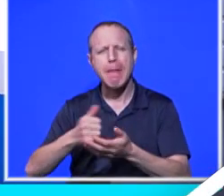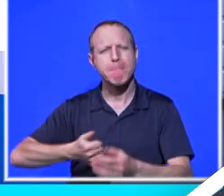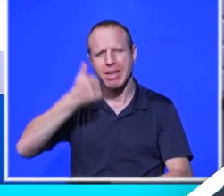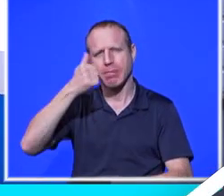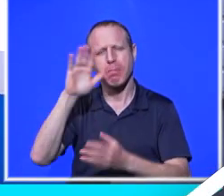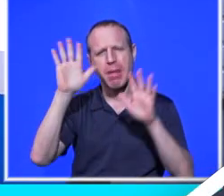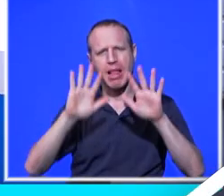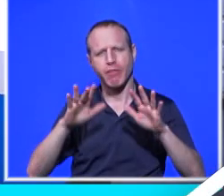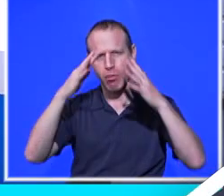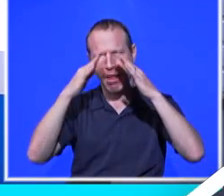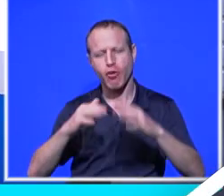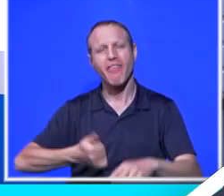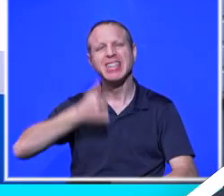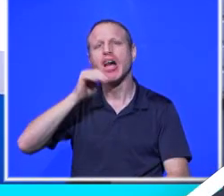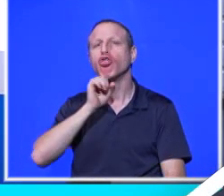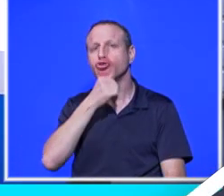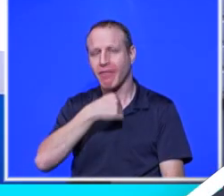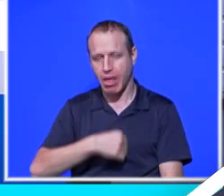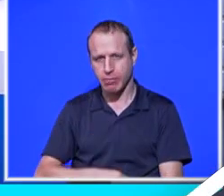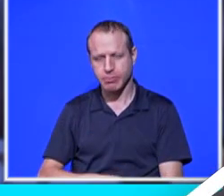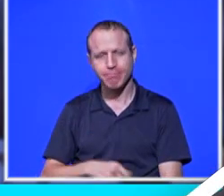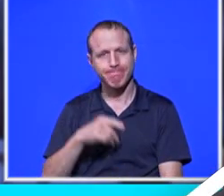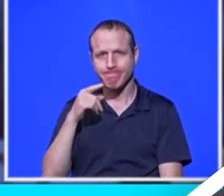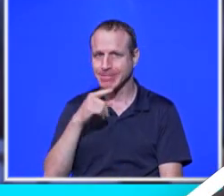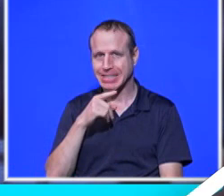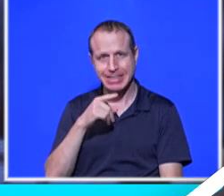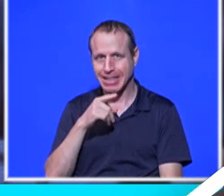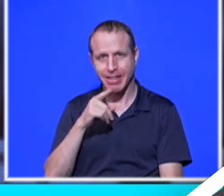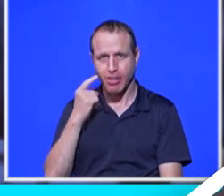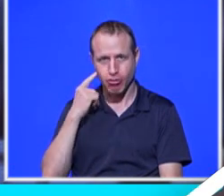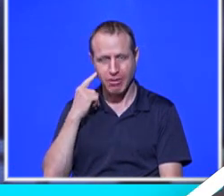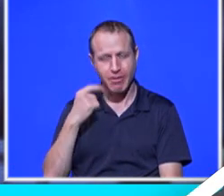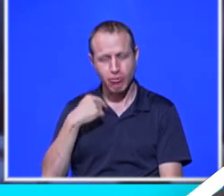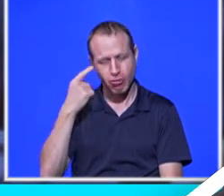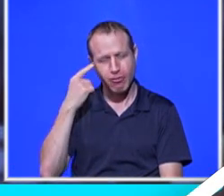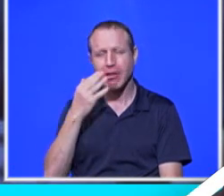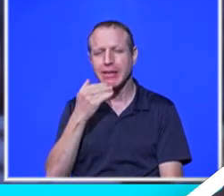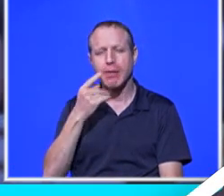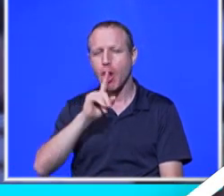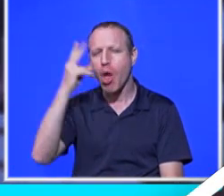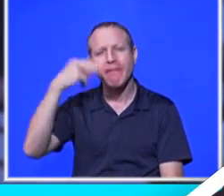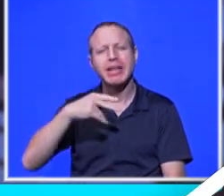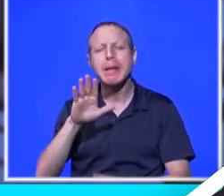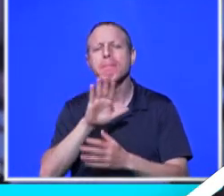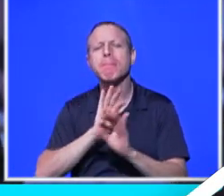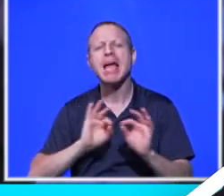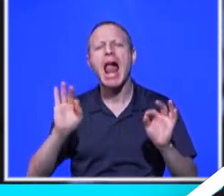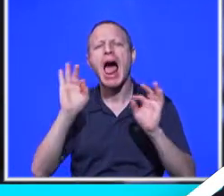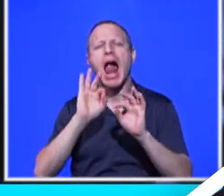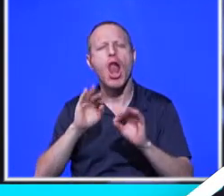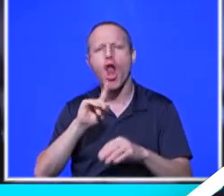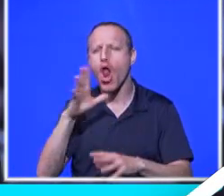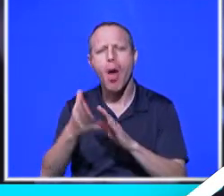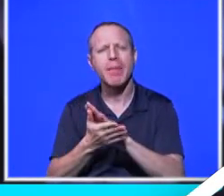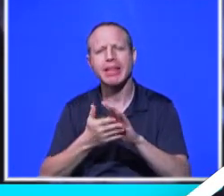בטלוויזיות בלבנון ושר לשעבר. זה, תקשיב, אני חושבת שהישראלים לא מבינים בכלל, לא מתחילים